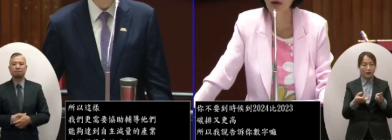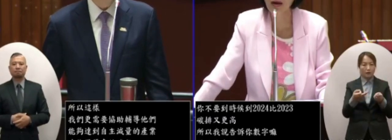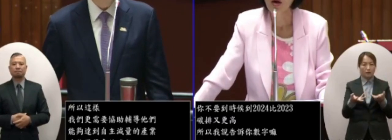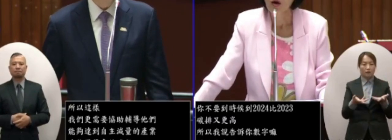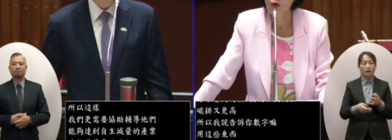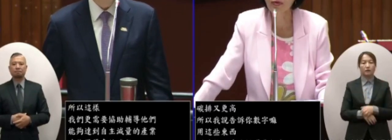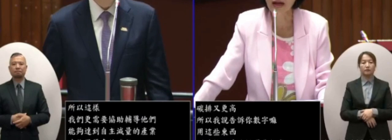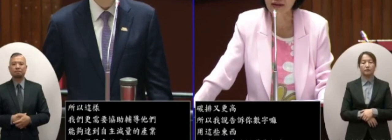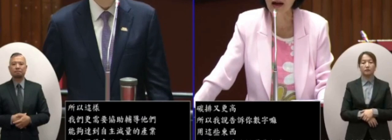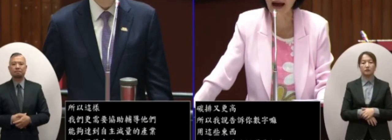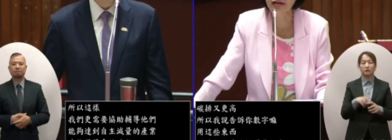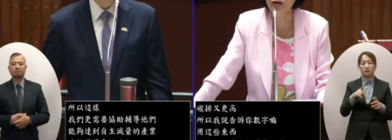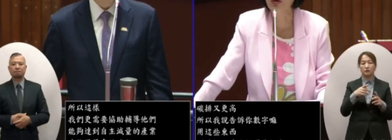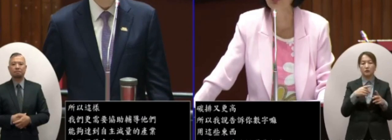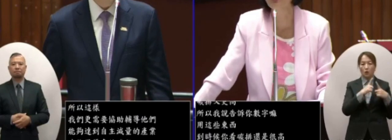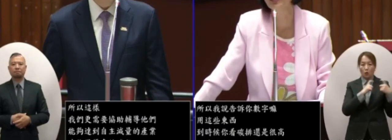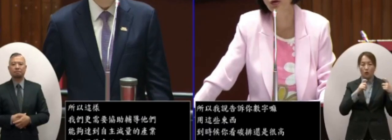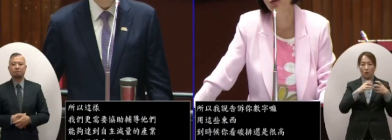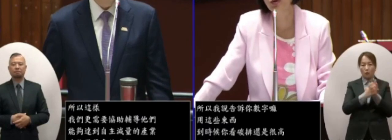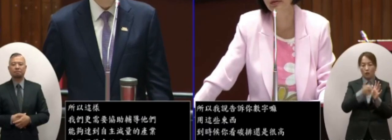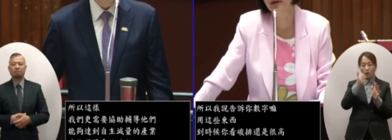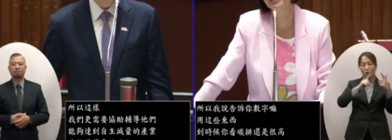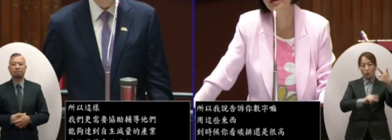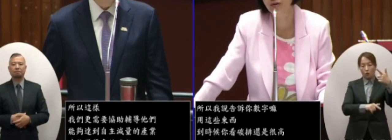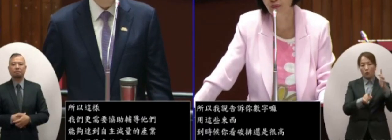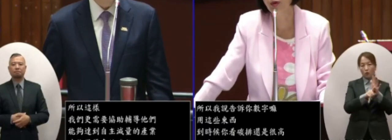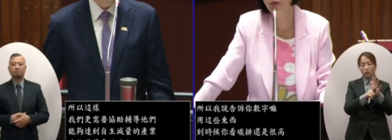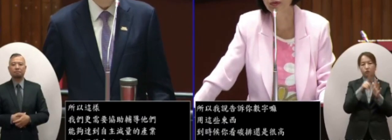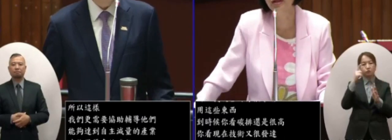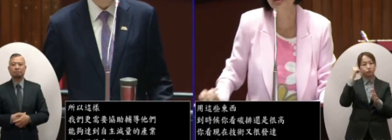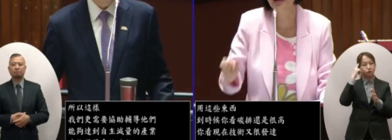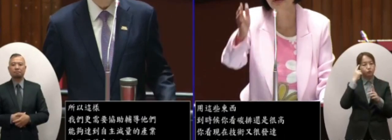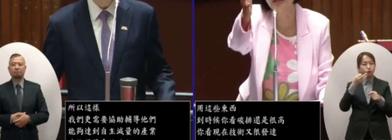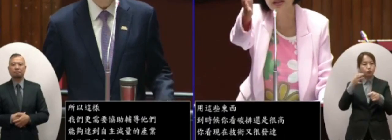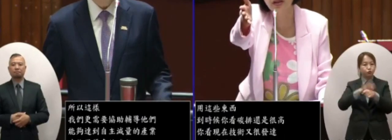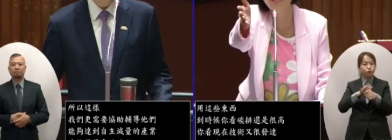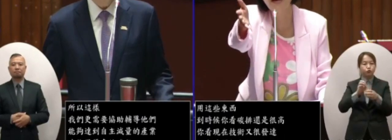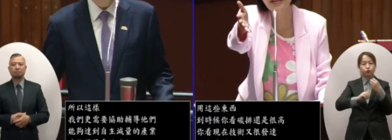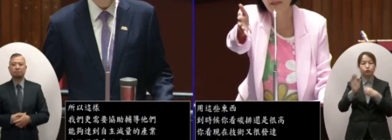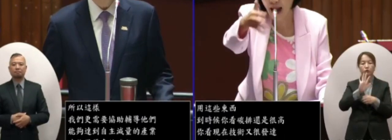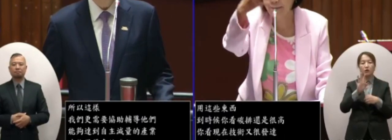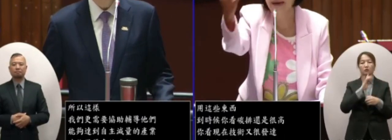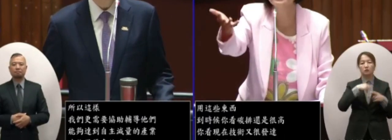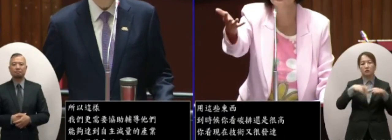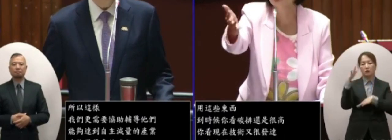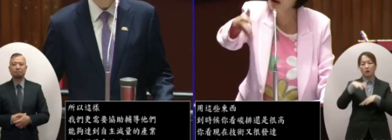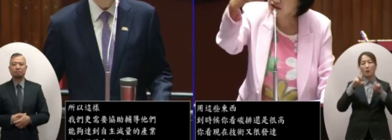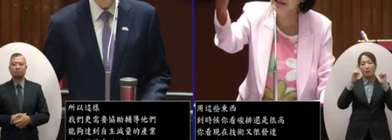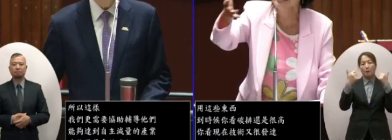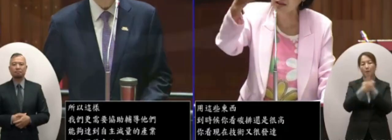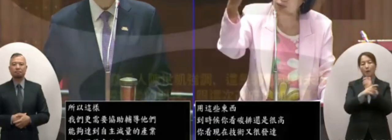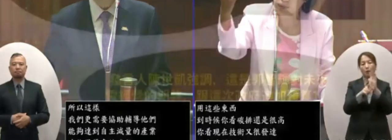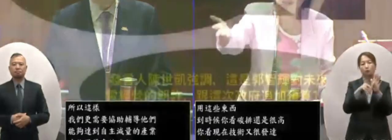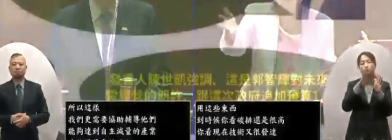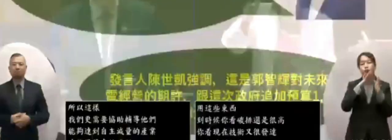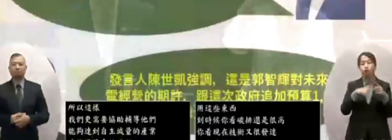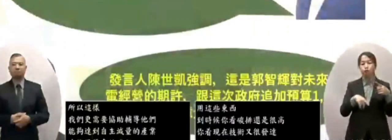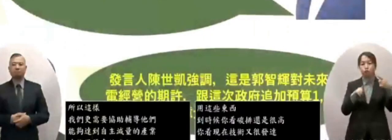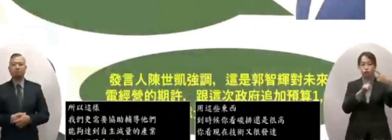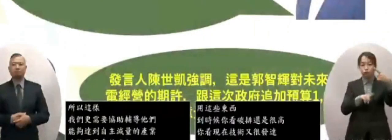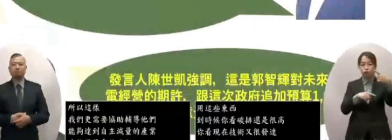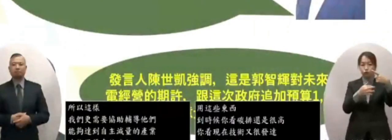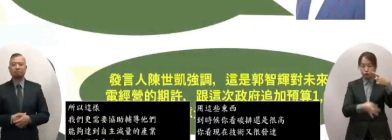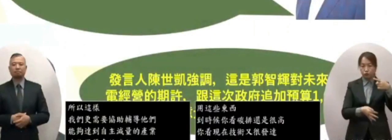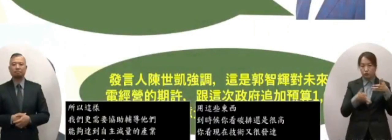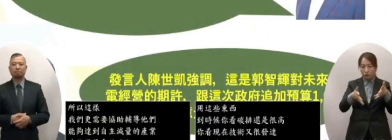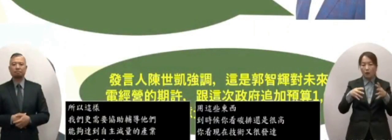部长刚开始的时候，六月你就说你不赞成波普，但是你们的行政院发言人马上帮你讲说，哦，这1000亿。不是跟这个有关，